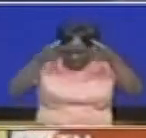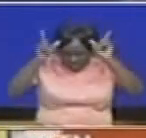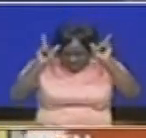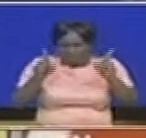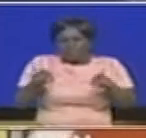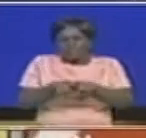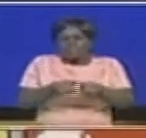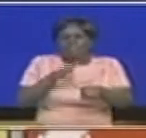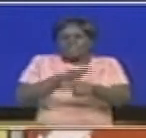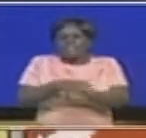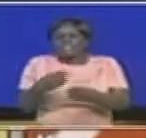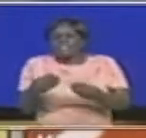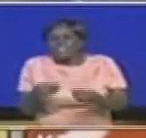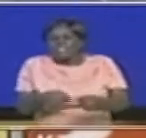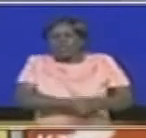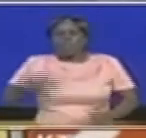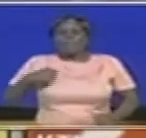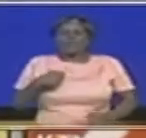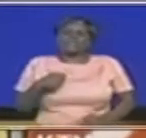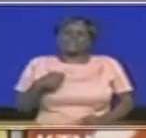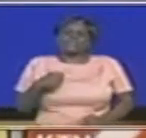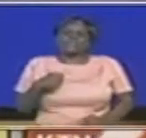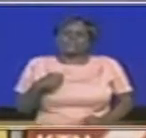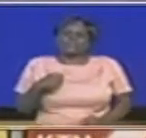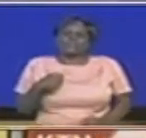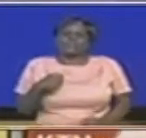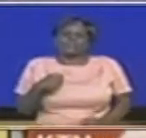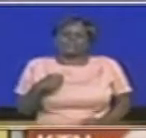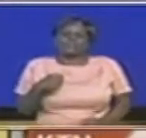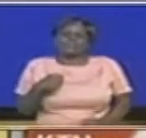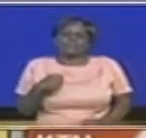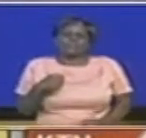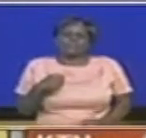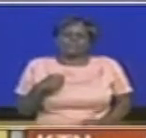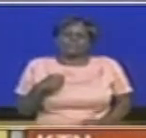kupatikana kiurahisi kwa silaha hatari. Agnes Penda, KTN Leo, Jumamosi.